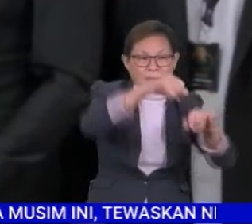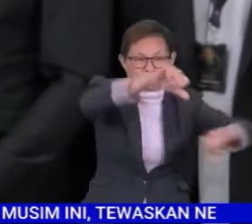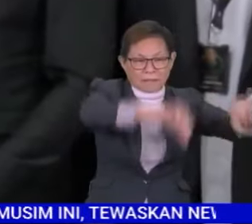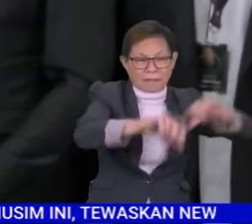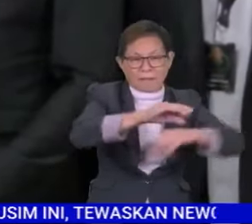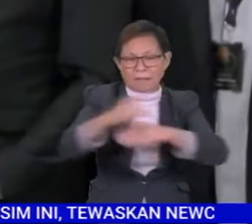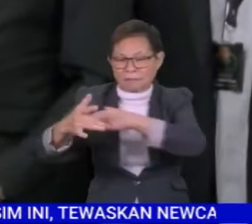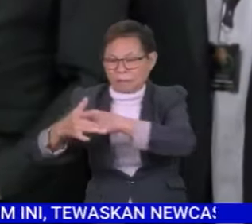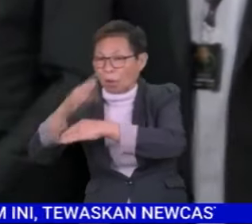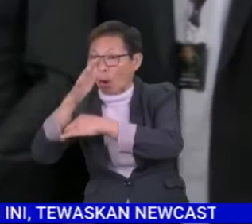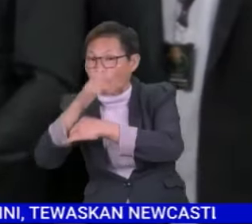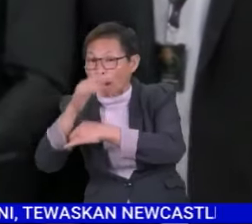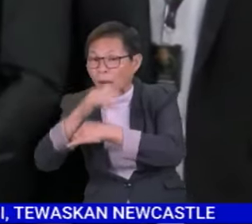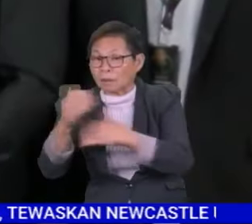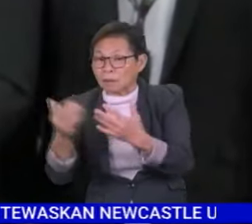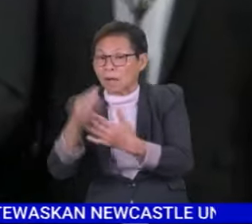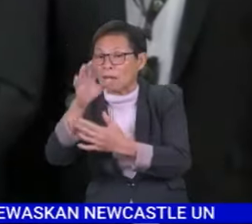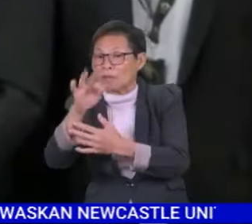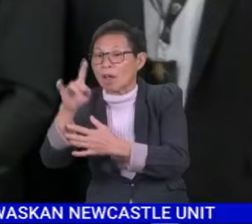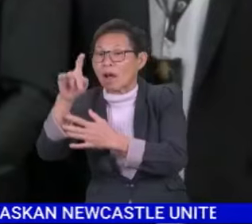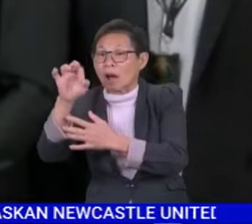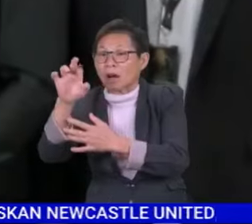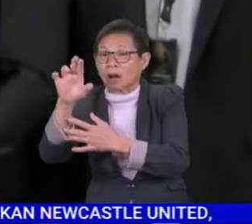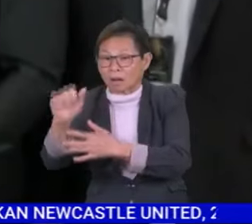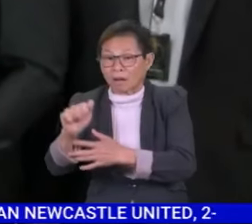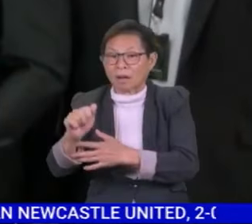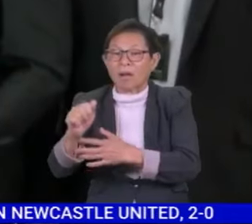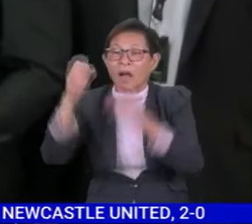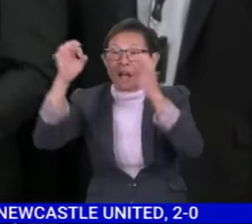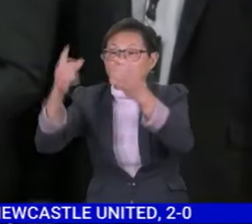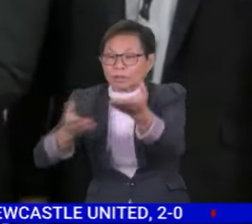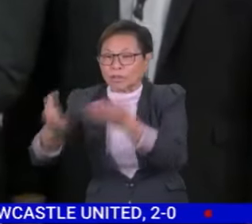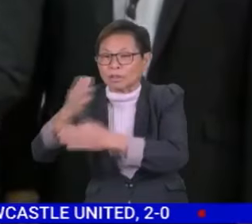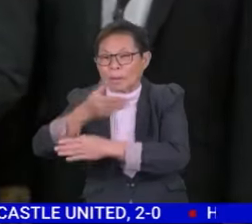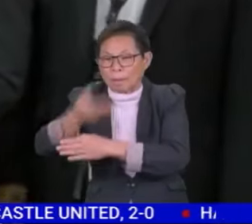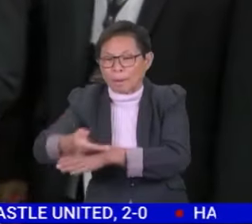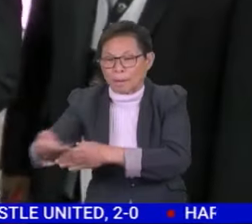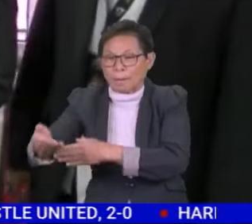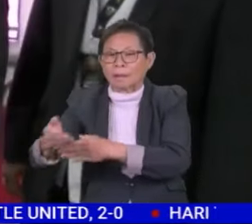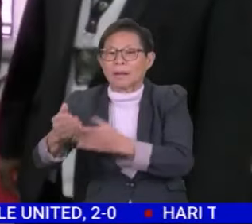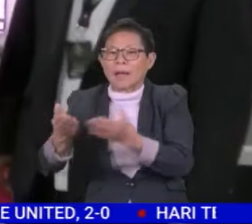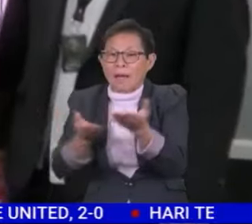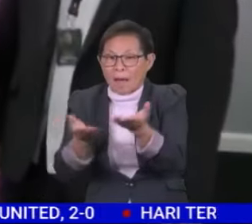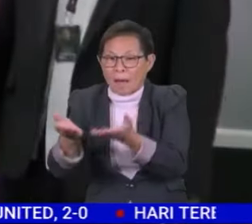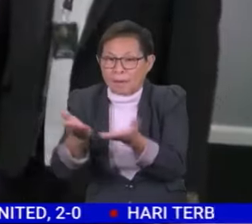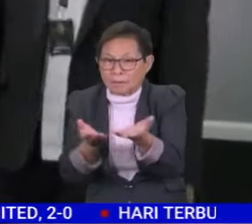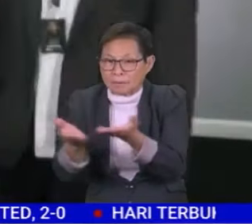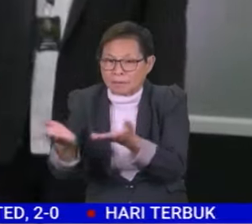dan Teknologi Melaka dengan Felcra Education Services dan Todak Akademi Sdn Bhd.